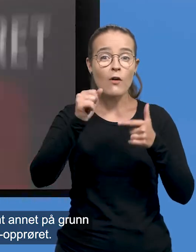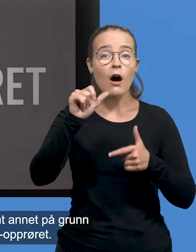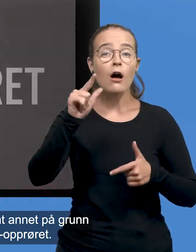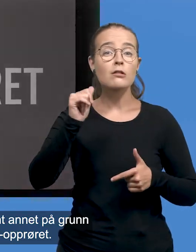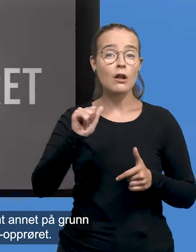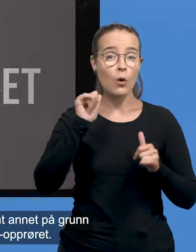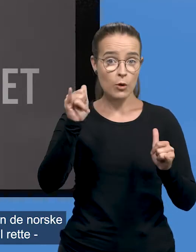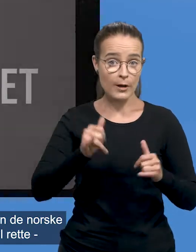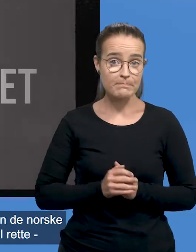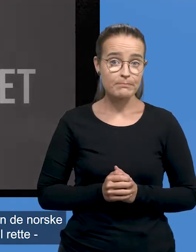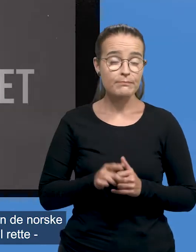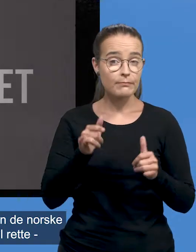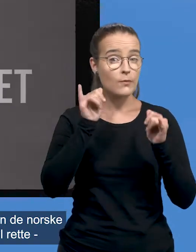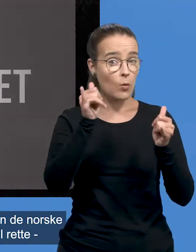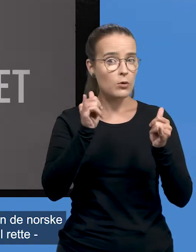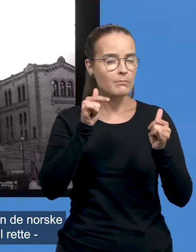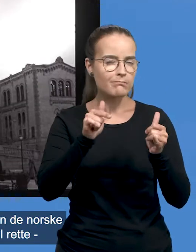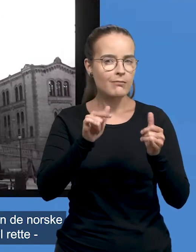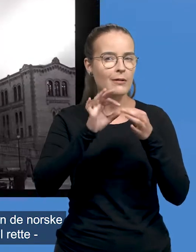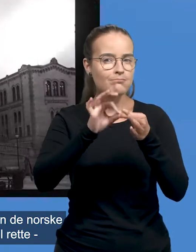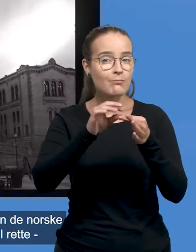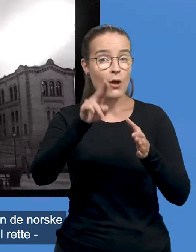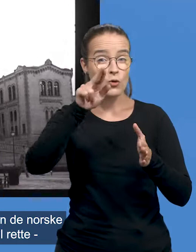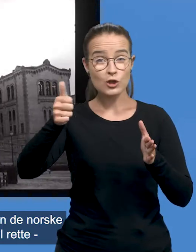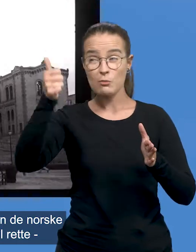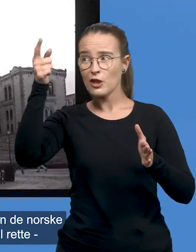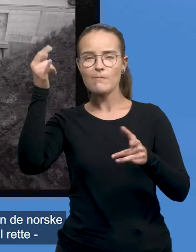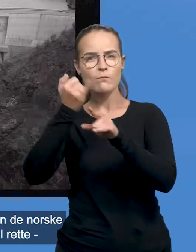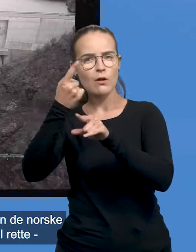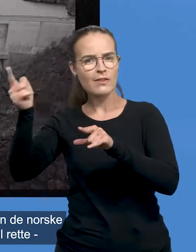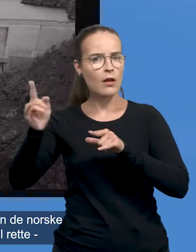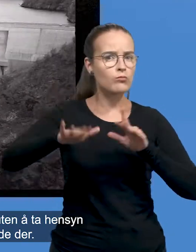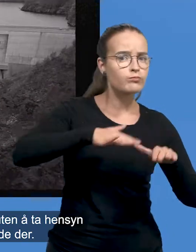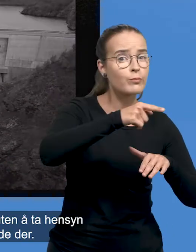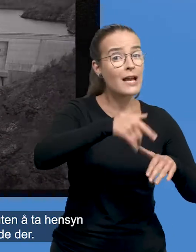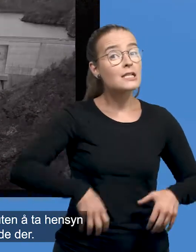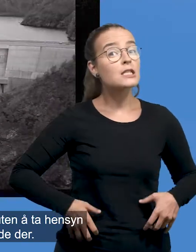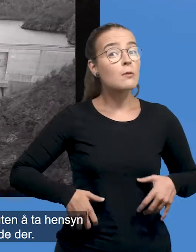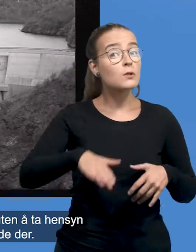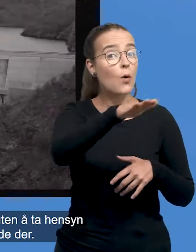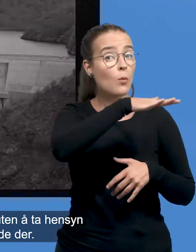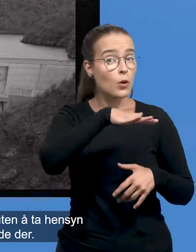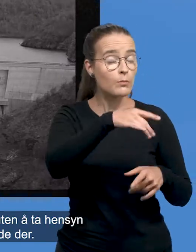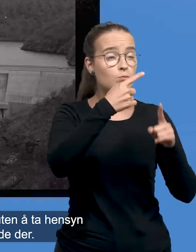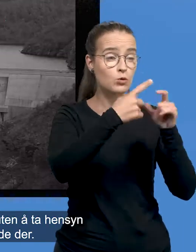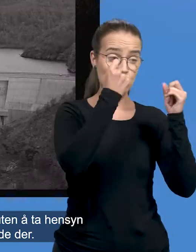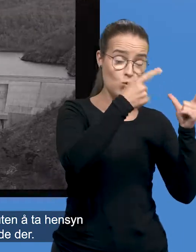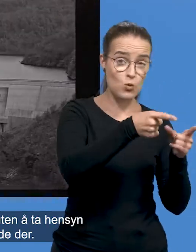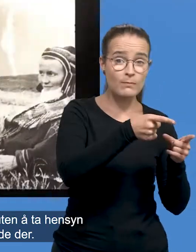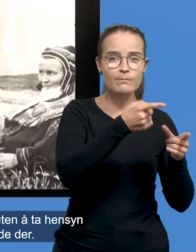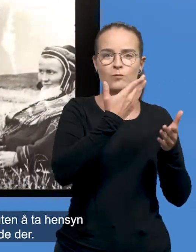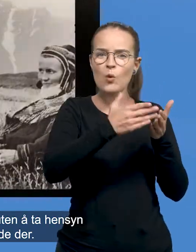kalt Alta-opprøret. Det opprøret handlet om hvordan de norske myndighetene tok seg til rette samenes områder og